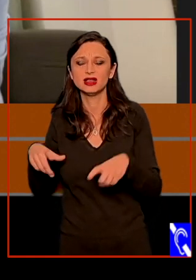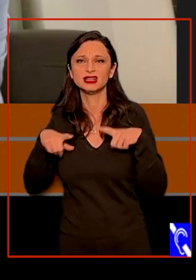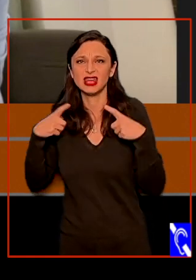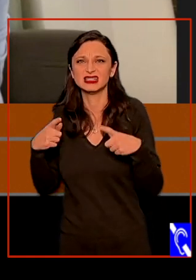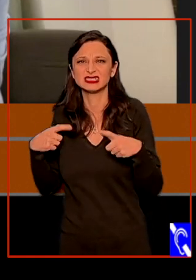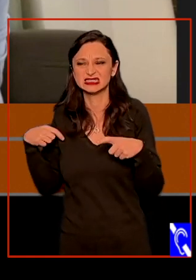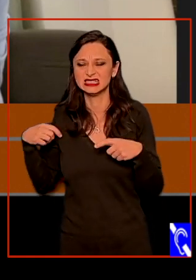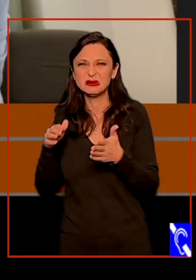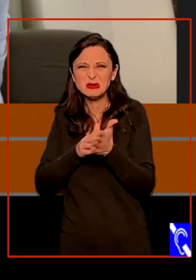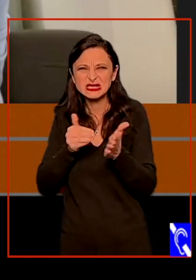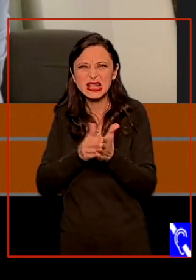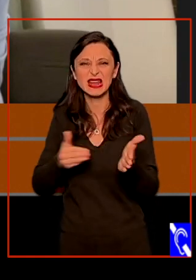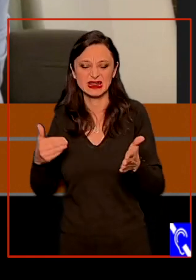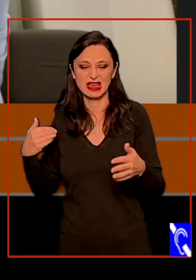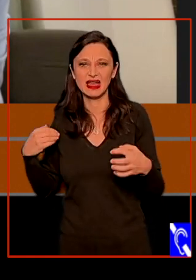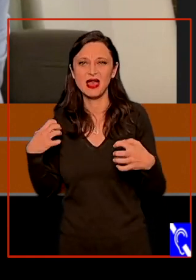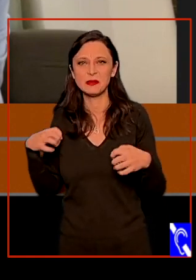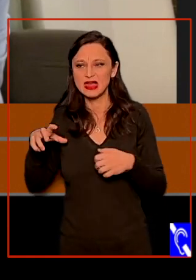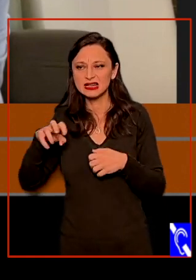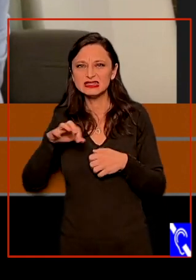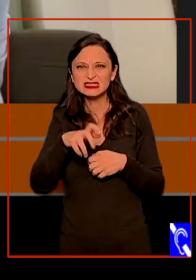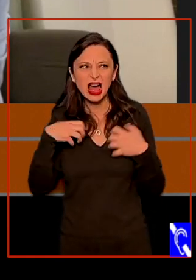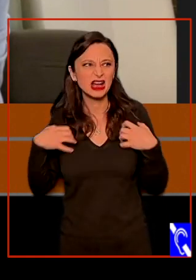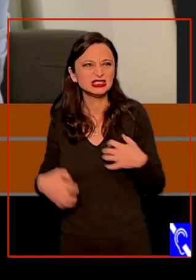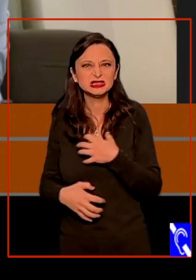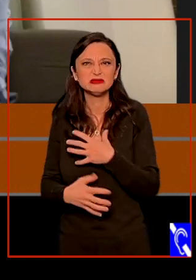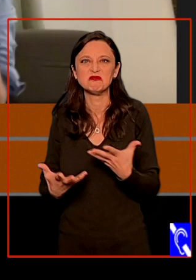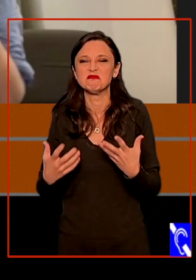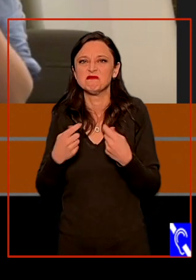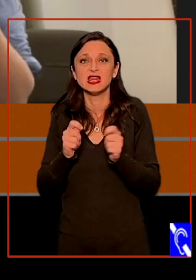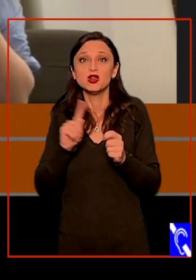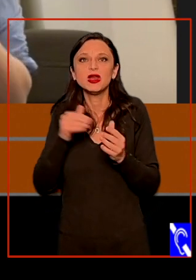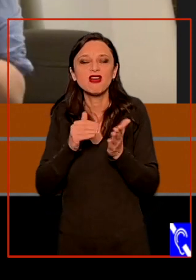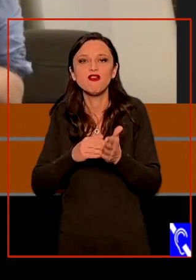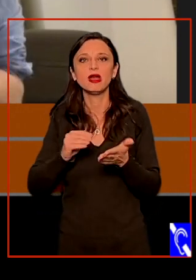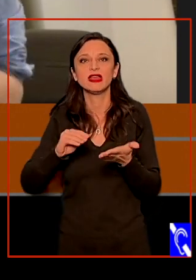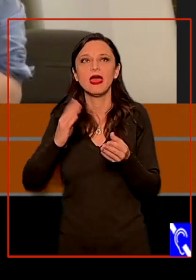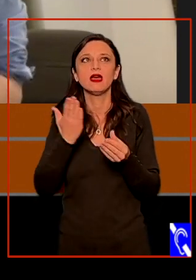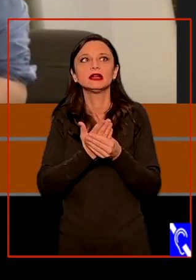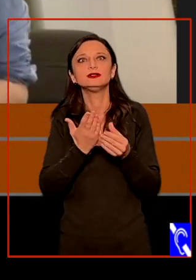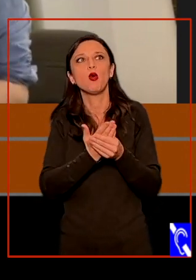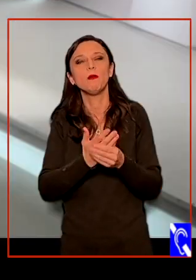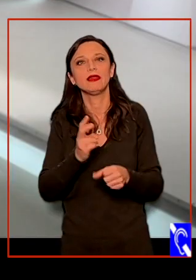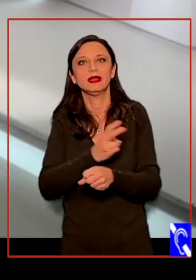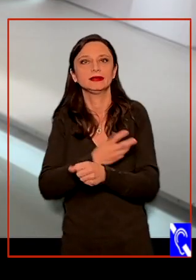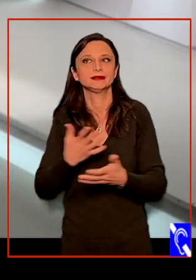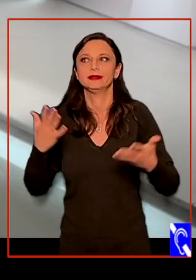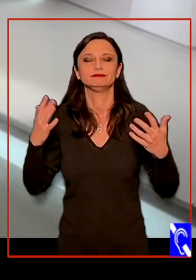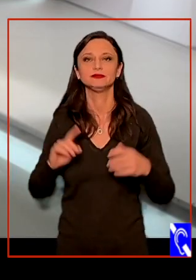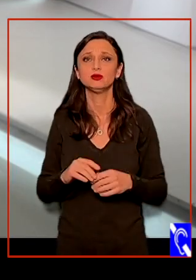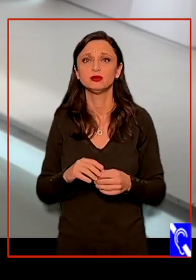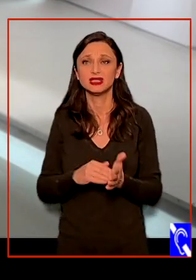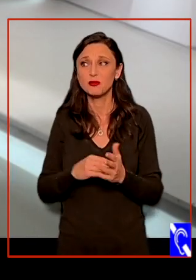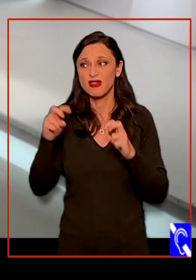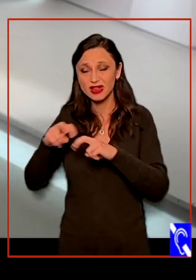ceva. Da. Deci nu ai nevoie de o hârtie de la stat pentru asta. Ar trebui să ai voie pur și simplu. Suntem pe finalul